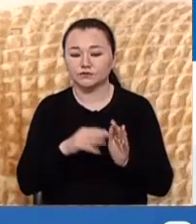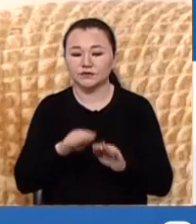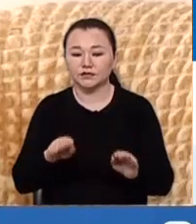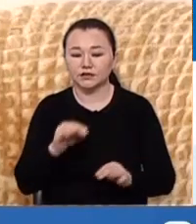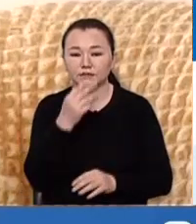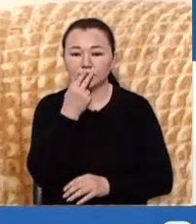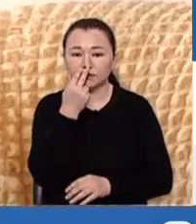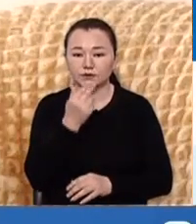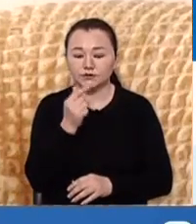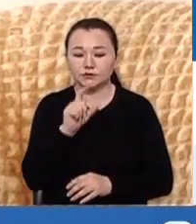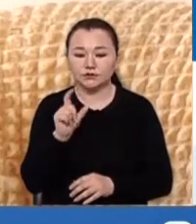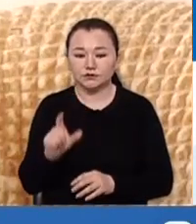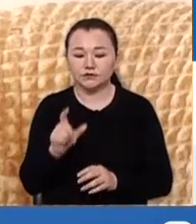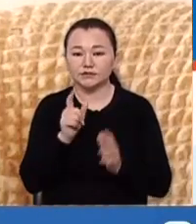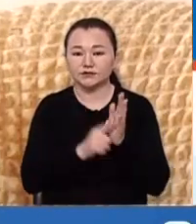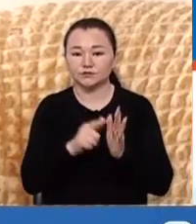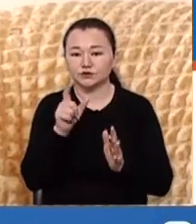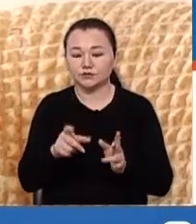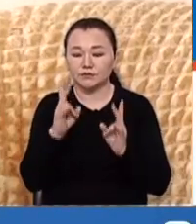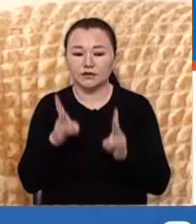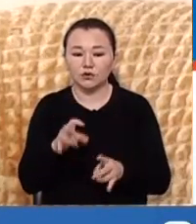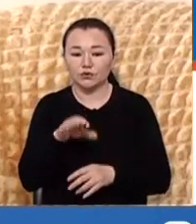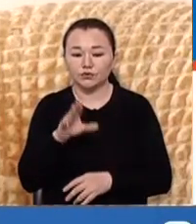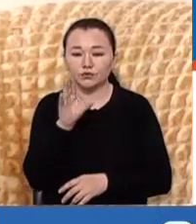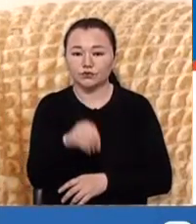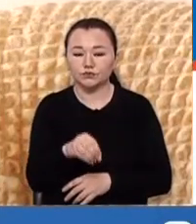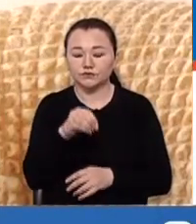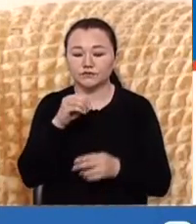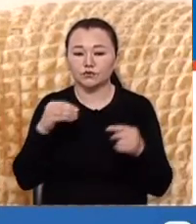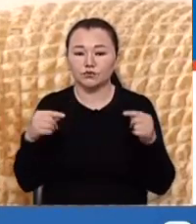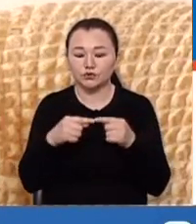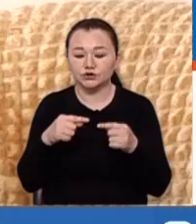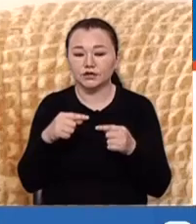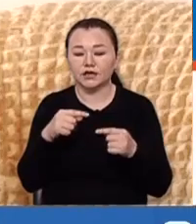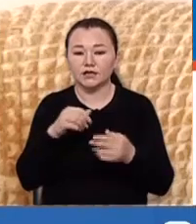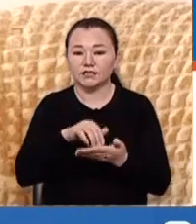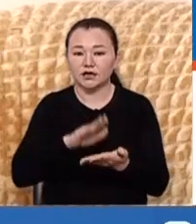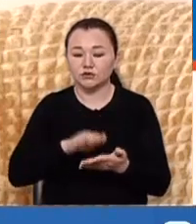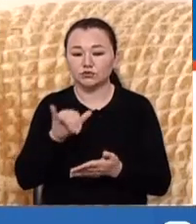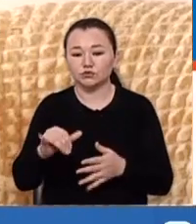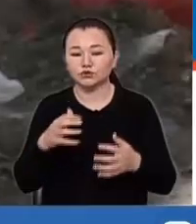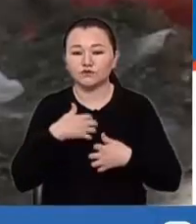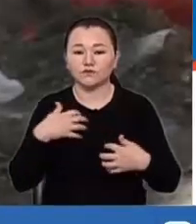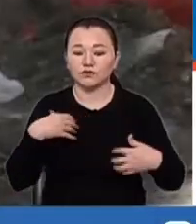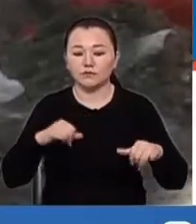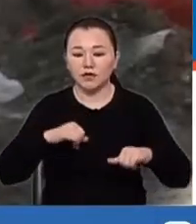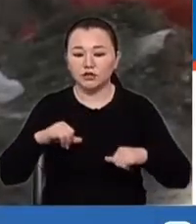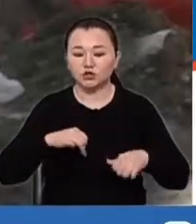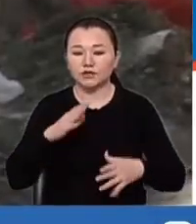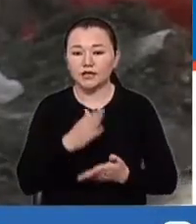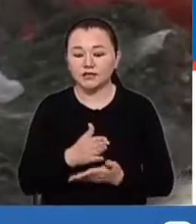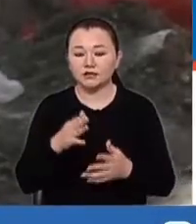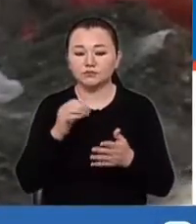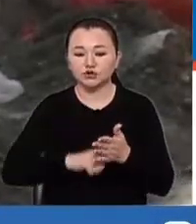и подростков. 7 человек пострадали от укусов с подтвержденным диагнозом у животных бешенства. Причина